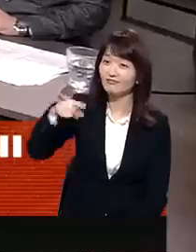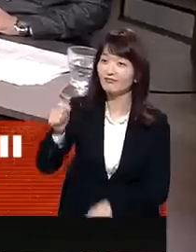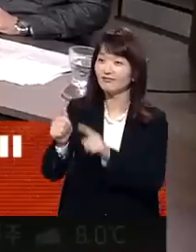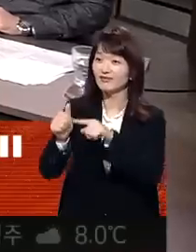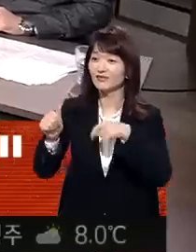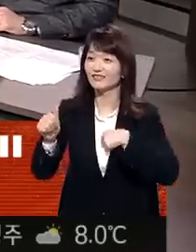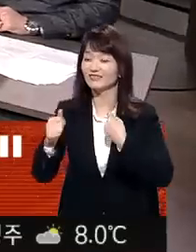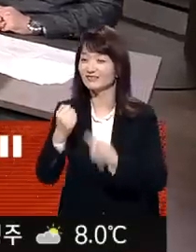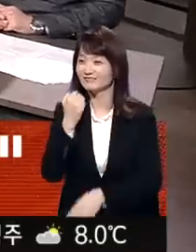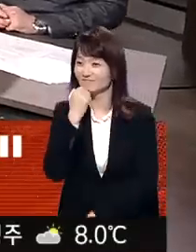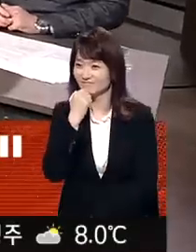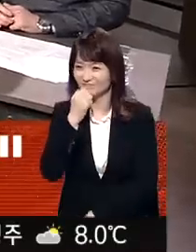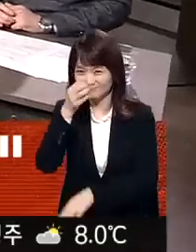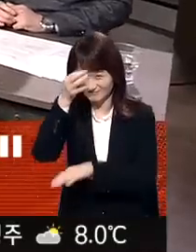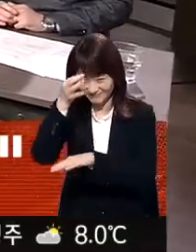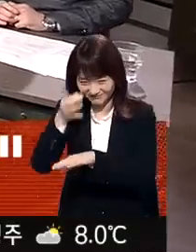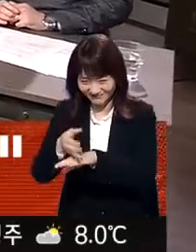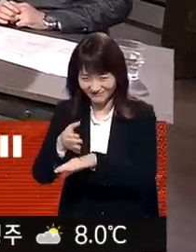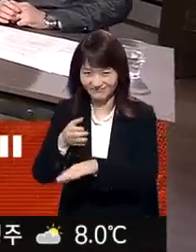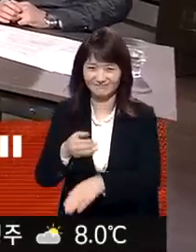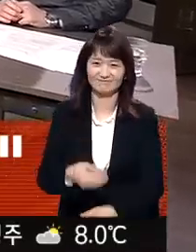웃어 지금. 감사합니다. 예.